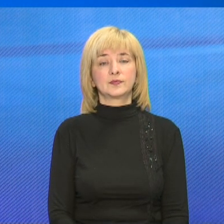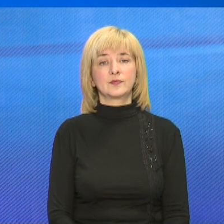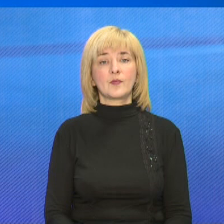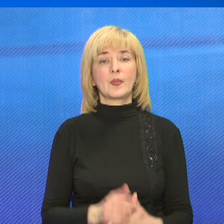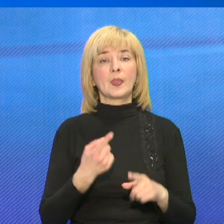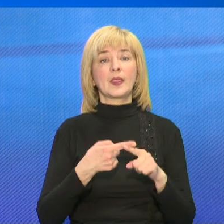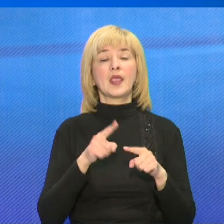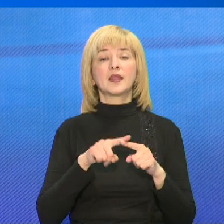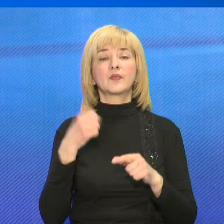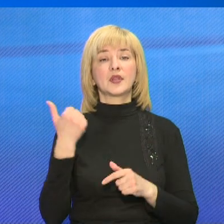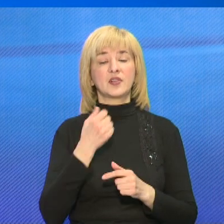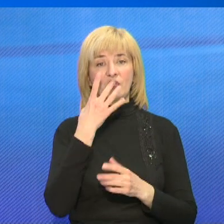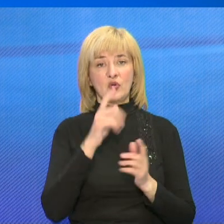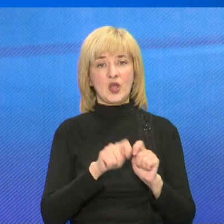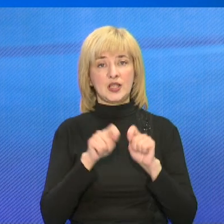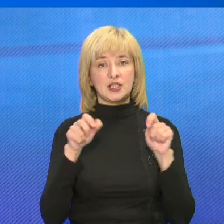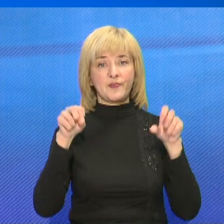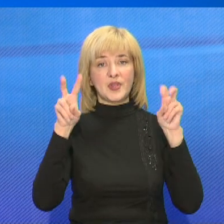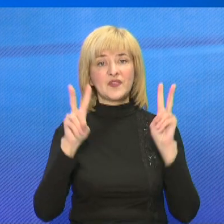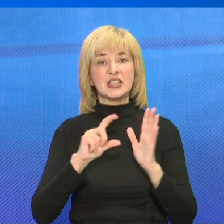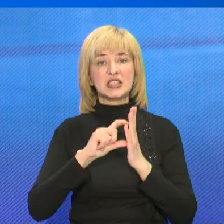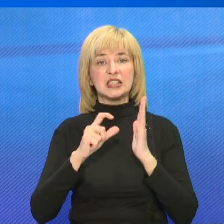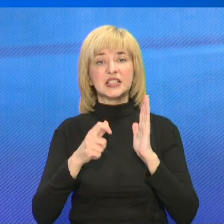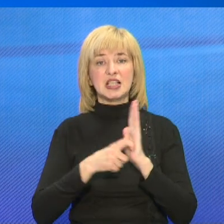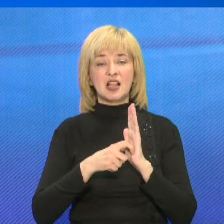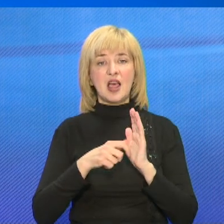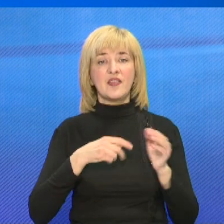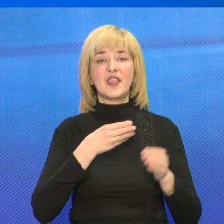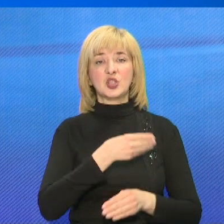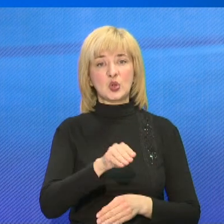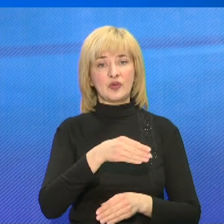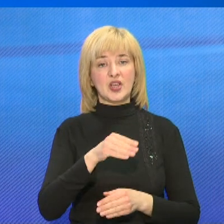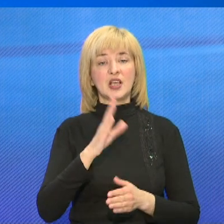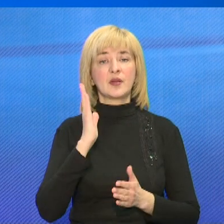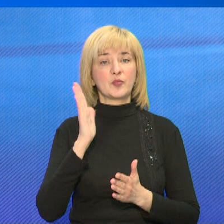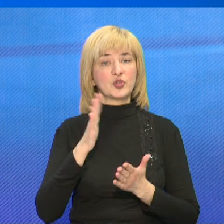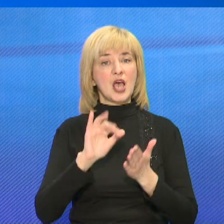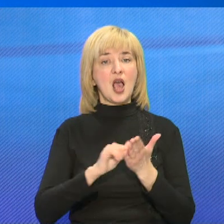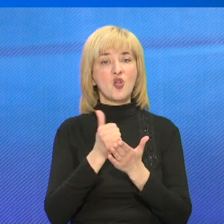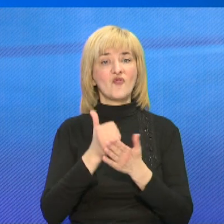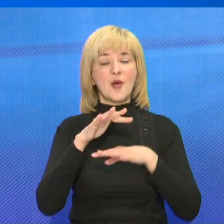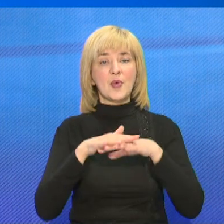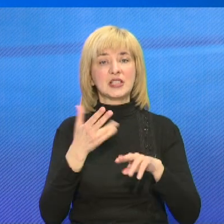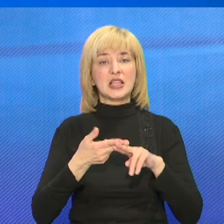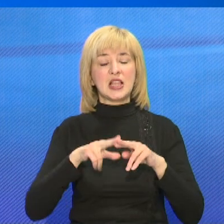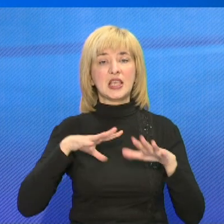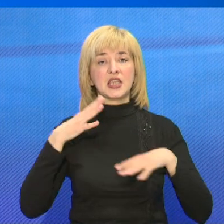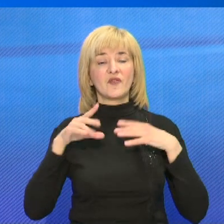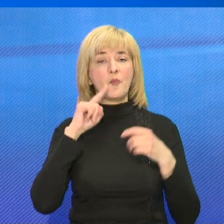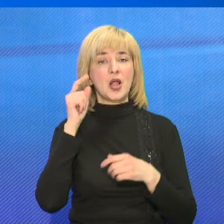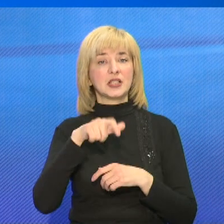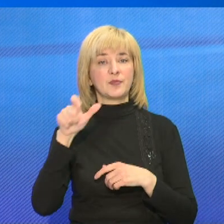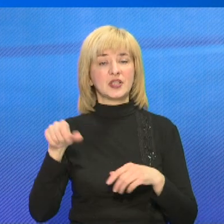И на этом тыдні в Гродні открыли специализованную залу настольного тенниса. И она станет головной базой для тренировок молодых